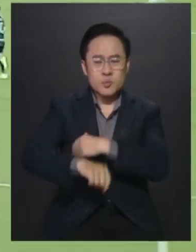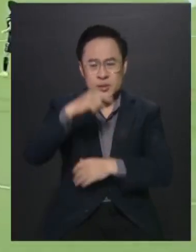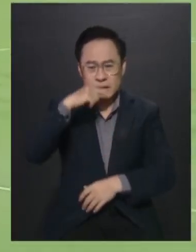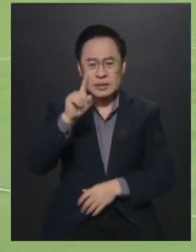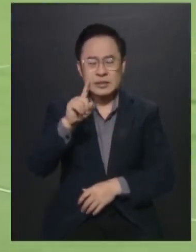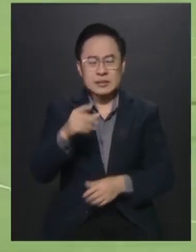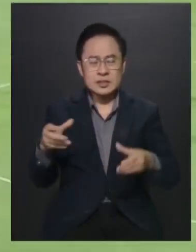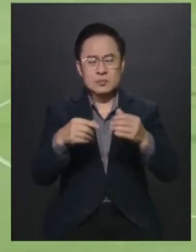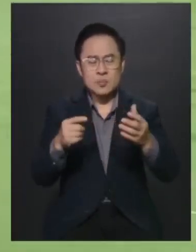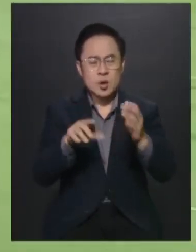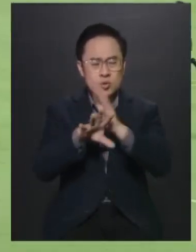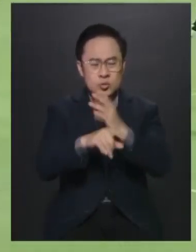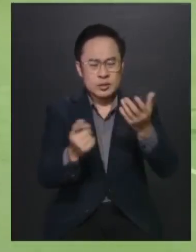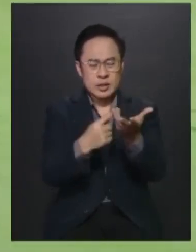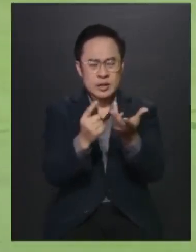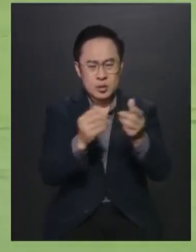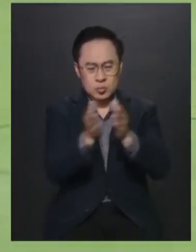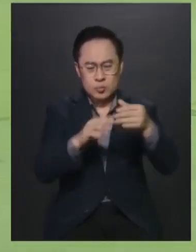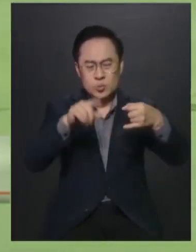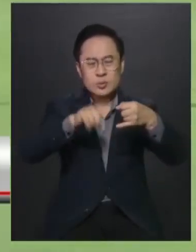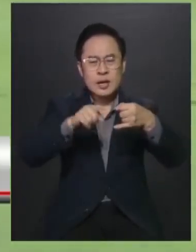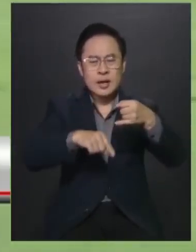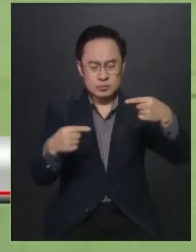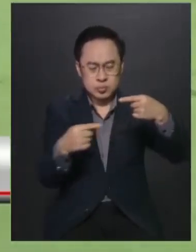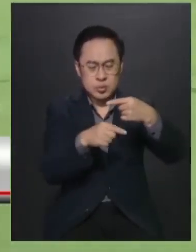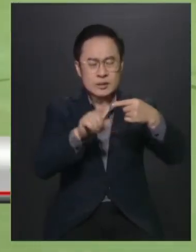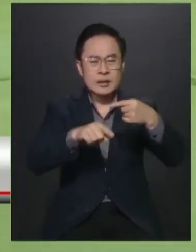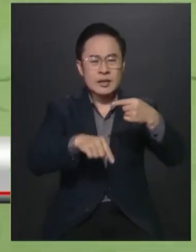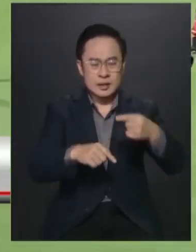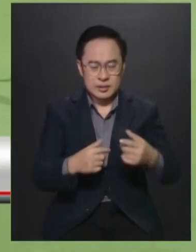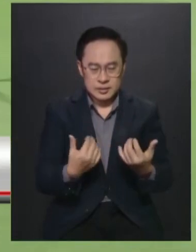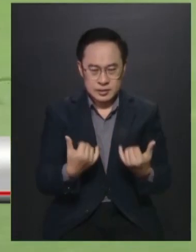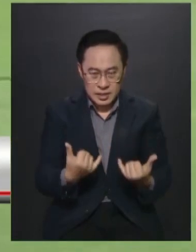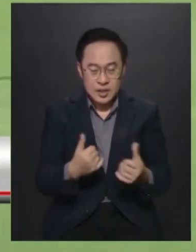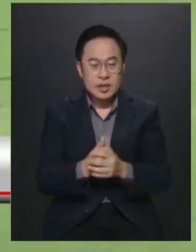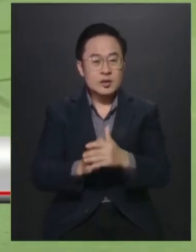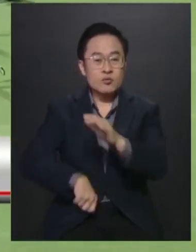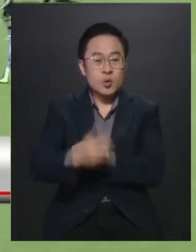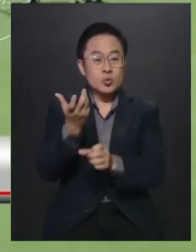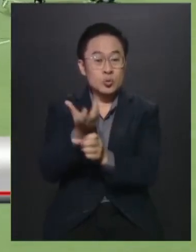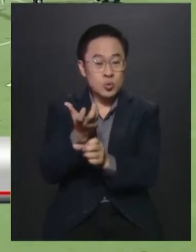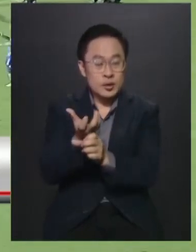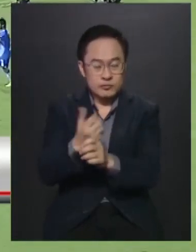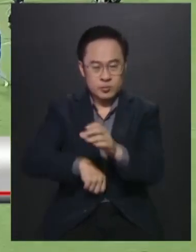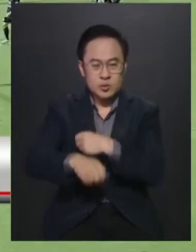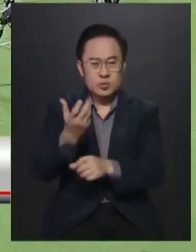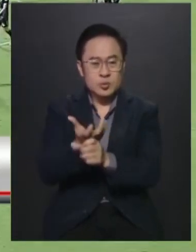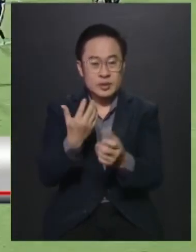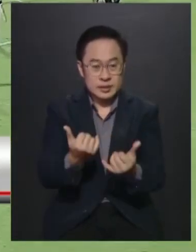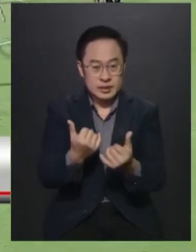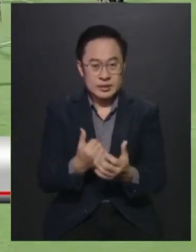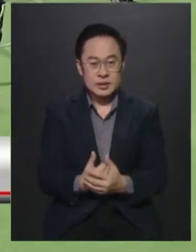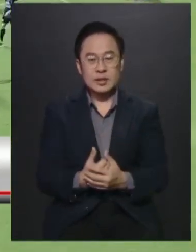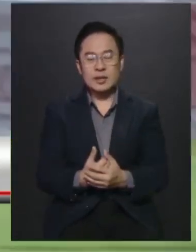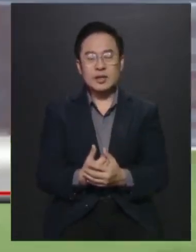ก็เปิดบ้านรับการมาเยือนของสมุทรปราการซิตี้นะครับทีมจาก T2 ครับเกมนี้เนี่ยครึ่งเวลาแรกไม่มีประตูนะครับประตูเนี่ยมา